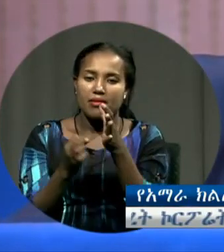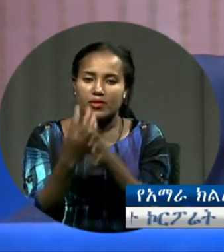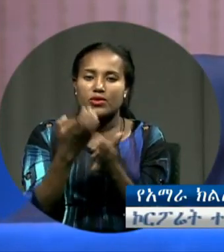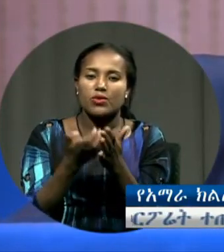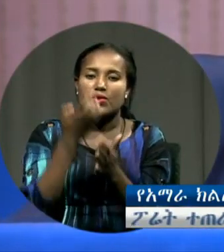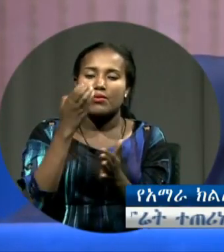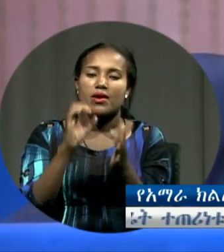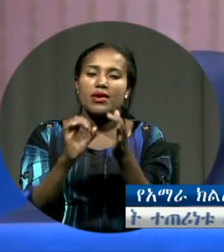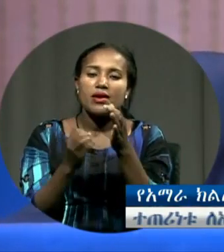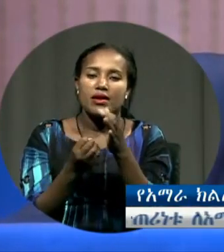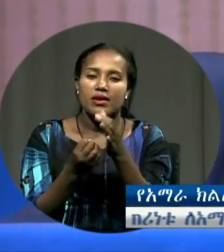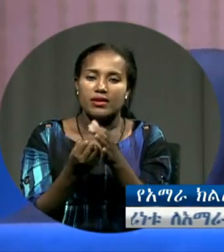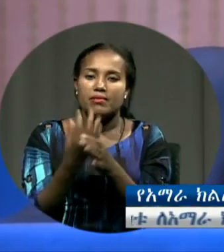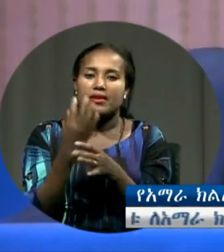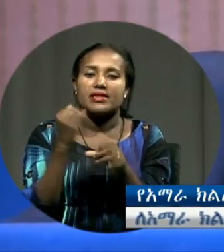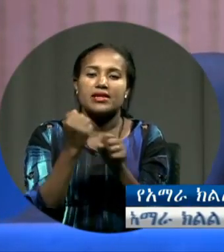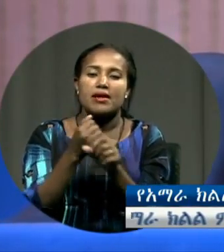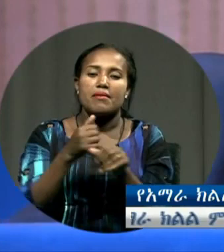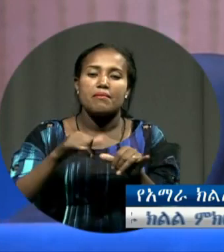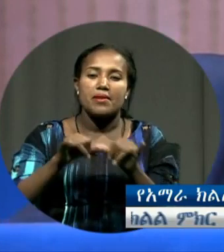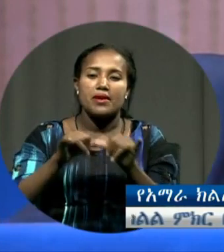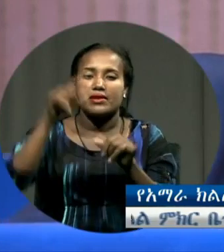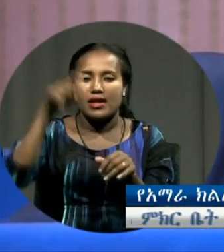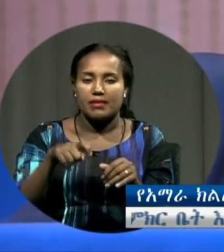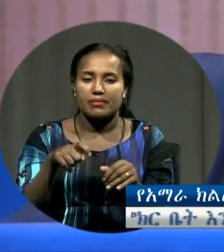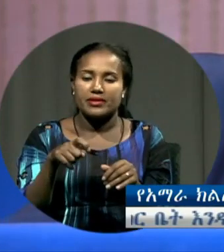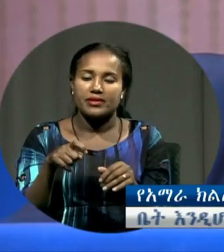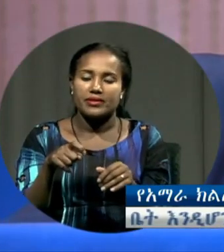ልማት እየሰራ መቀጠል ያለበት